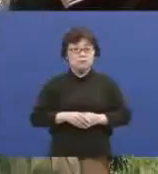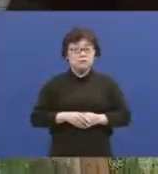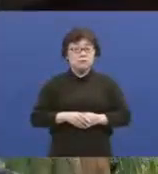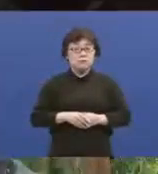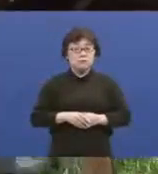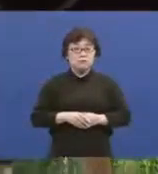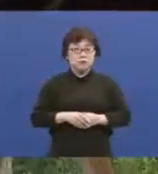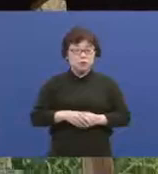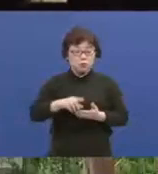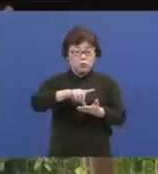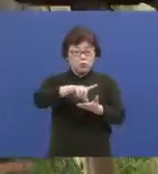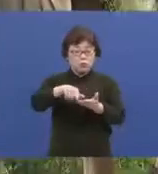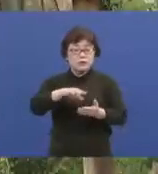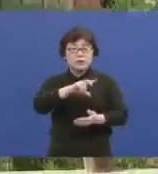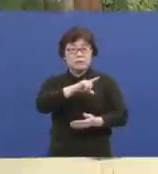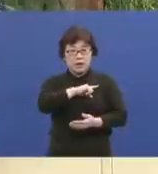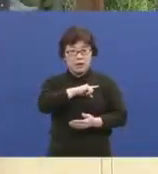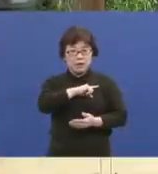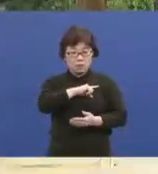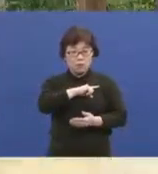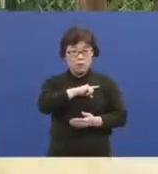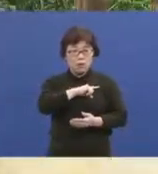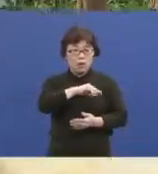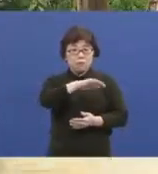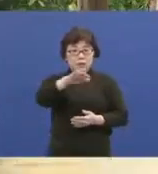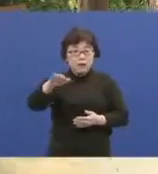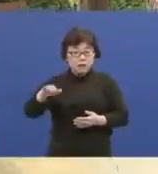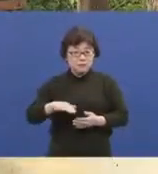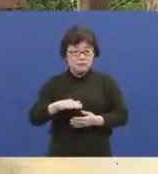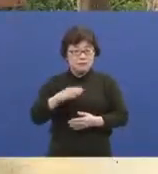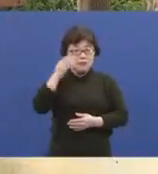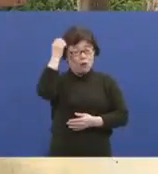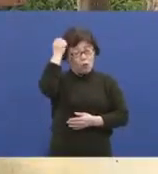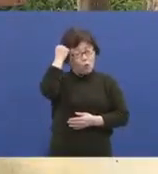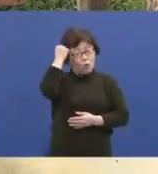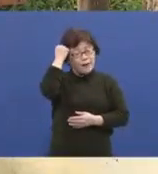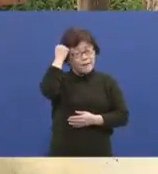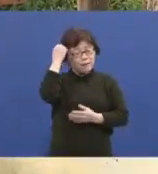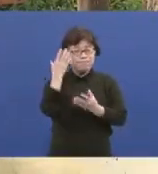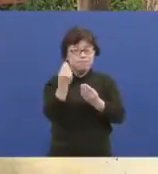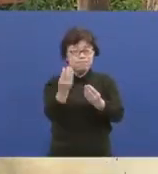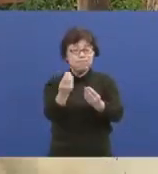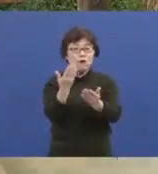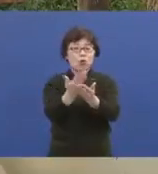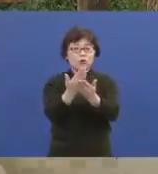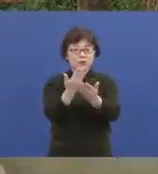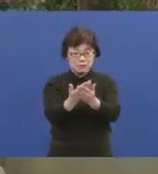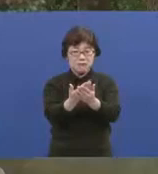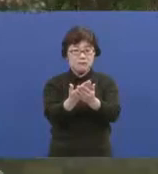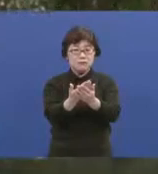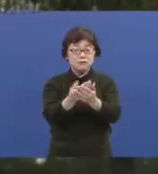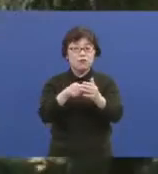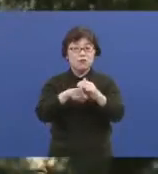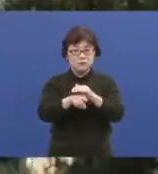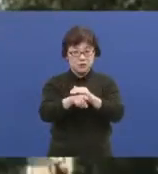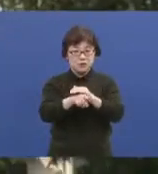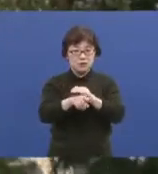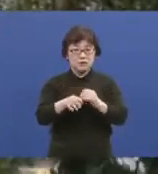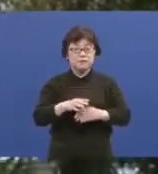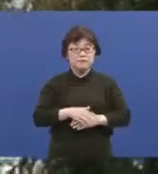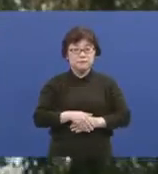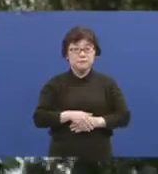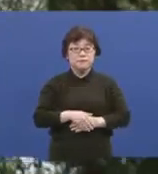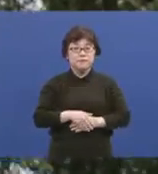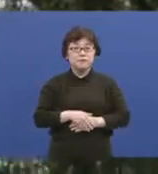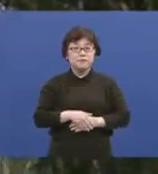服部という地名を、それを皆さんに覚えておいてもらいたいという、そういう郷土愛